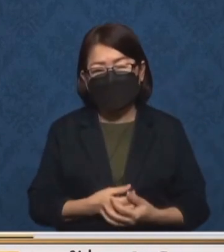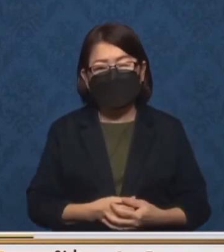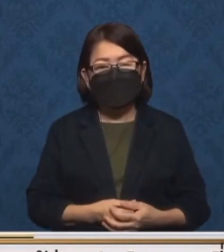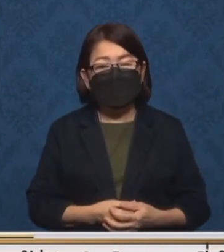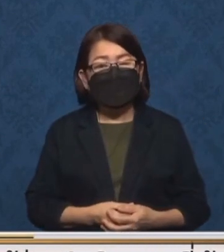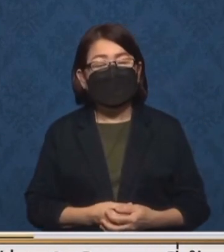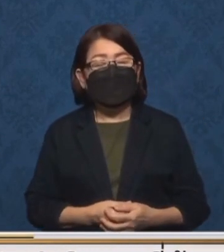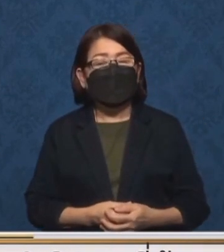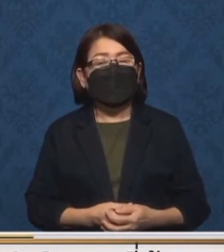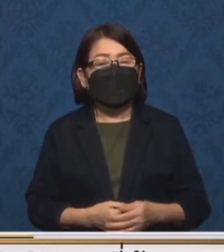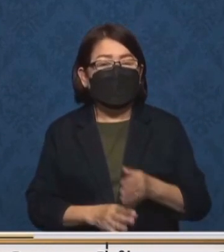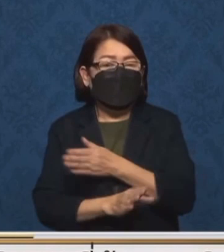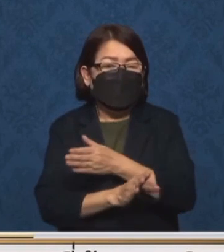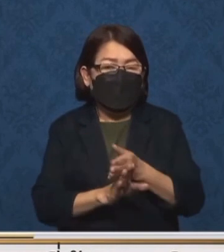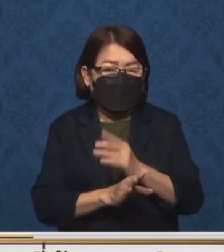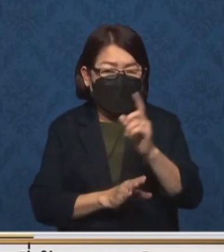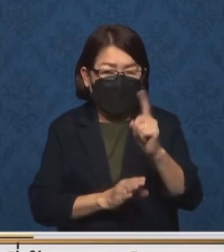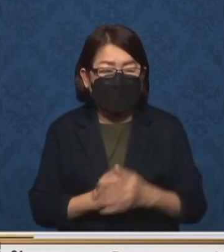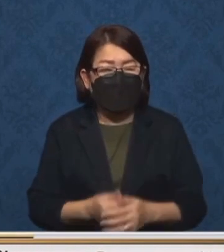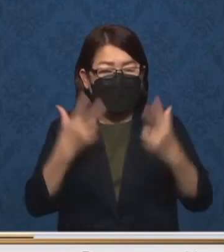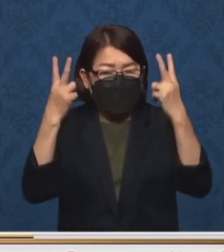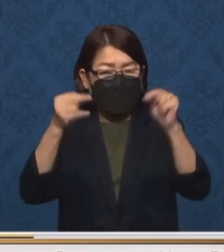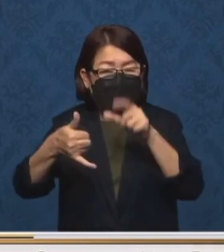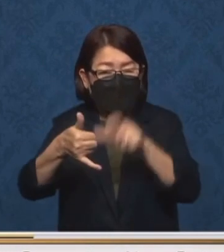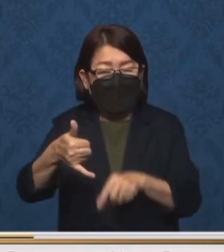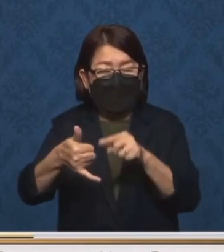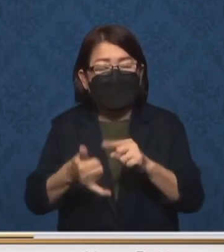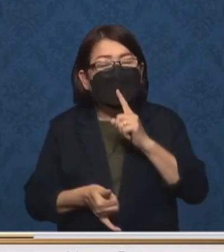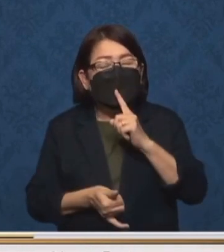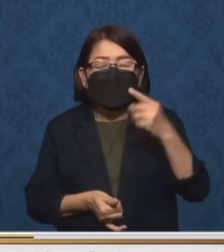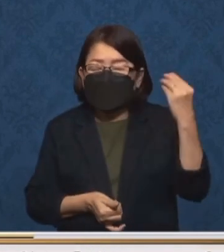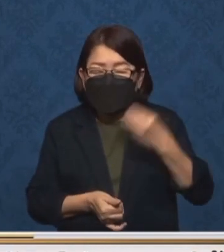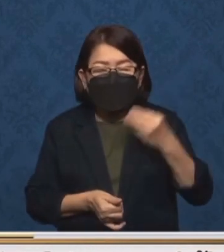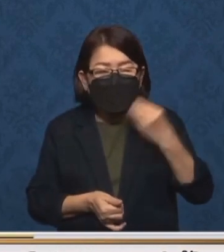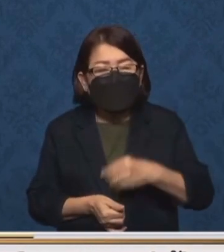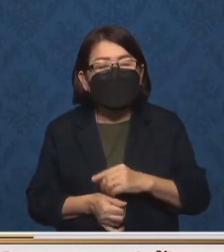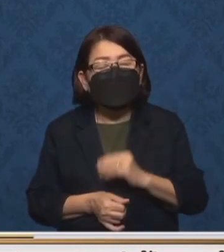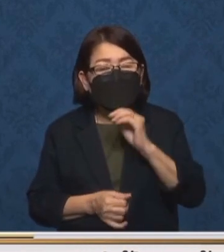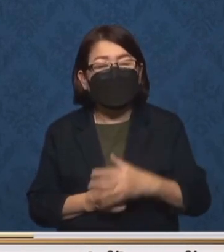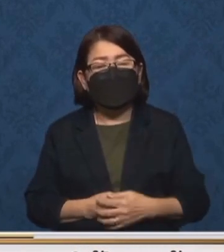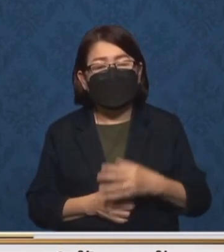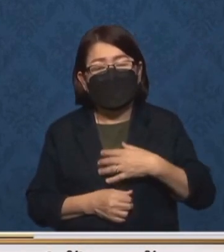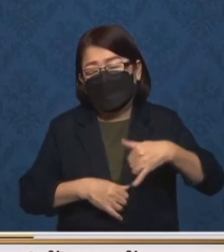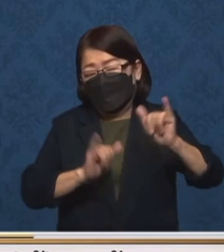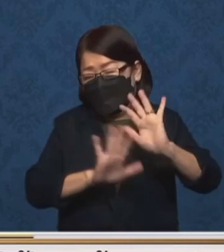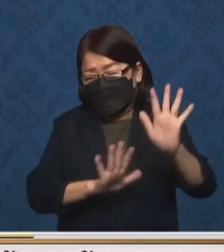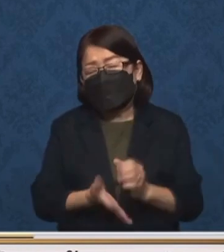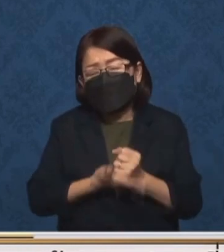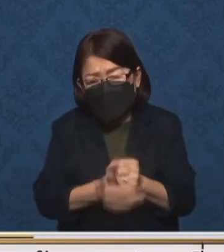ตตลอเวลาครับในยรัพcze ihnenพูดมาไดตลอดอย่ไรจะไม่ทิ้งใครไ้ขหลัง